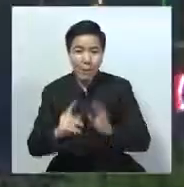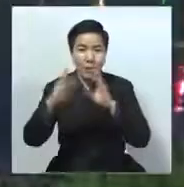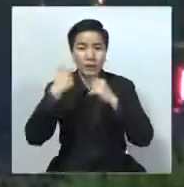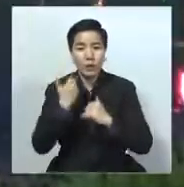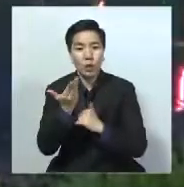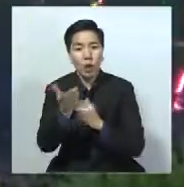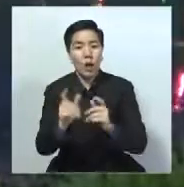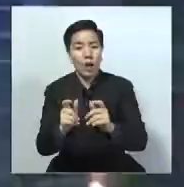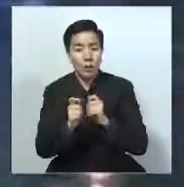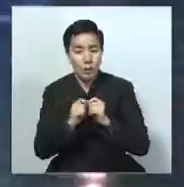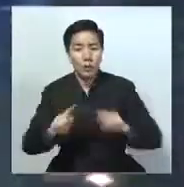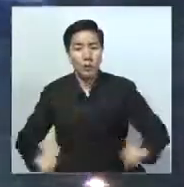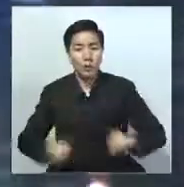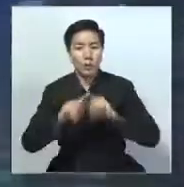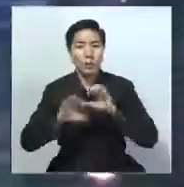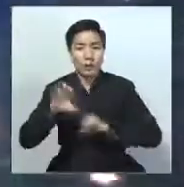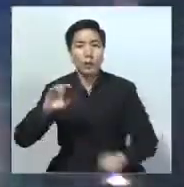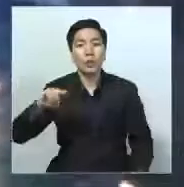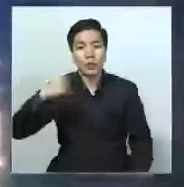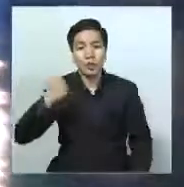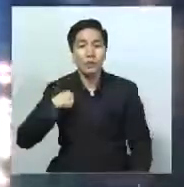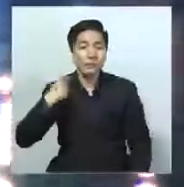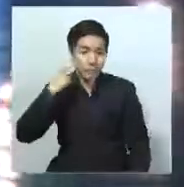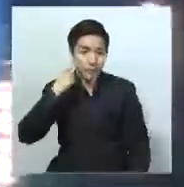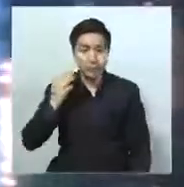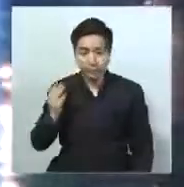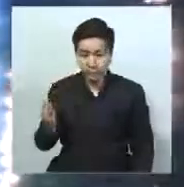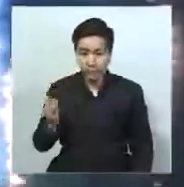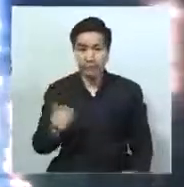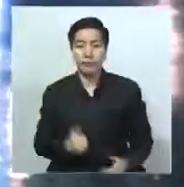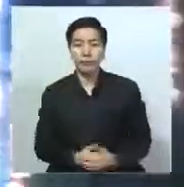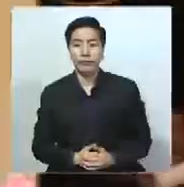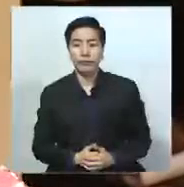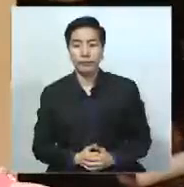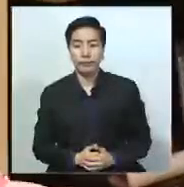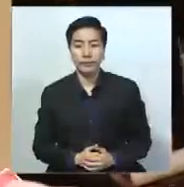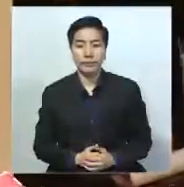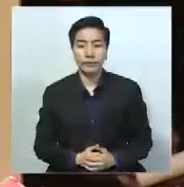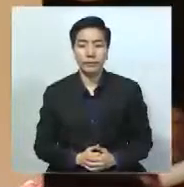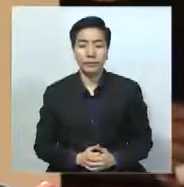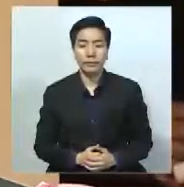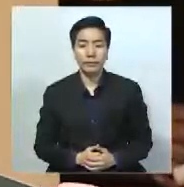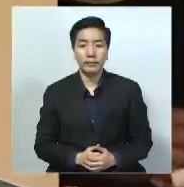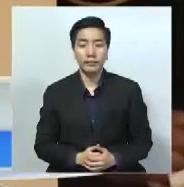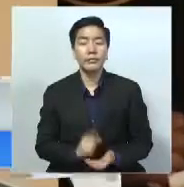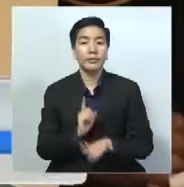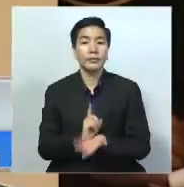ขออนุญาตกระทรวงมหาดไทยก่อนนะคะไปฟังเสียงพลเอกประวิตรกันค่ะ เรื่องลอยกระทง